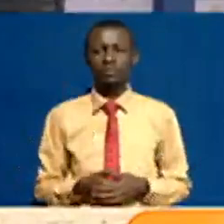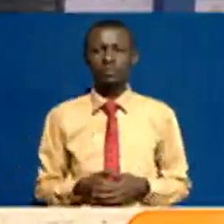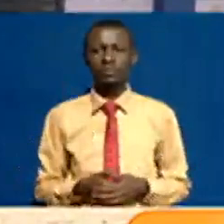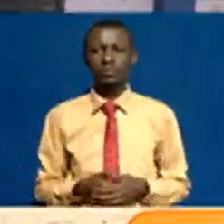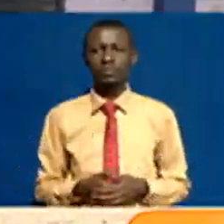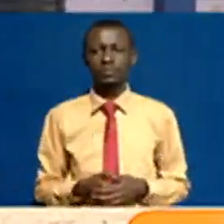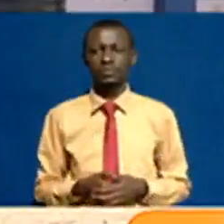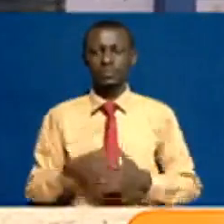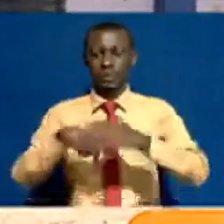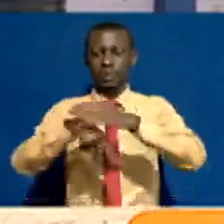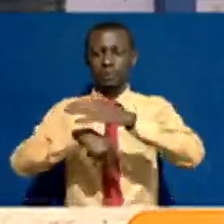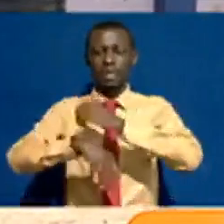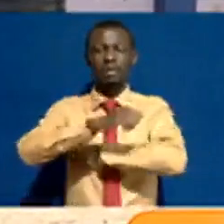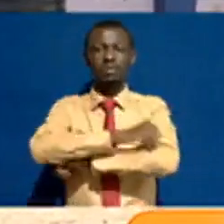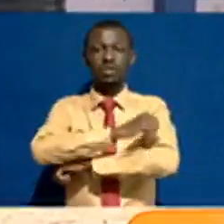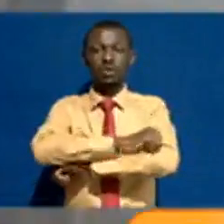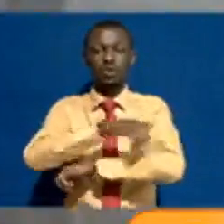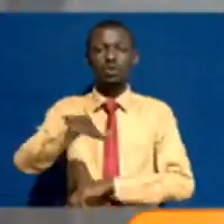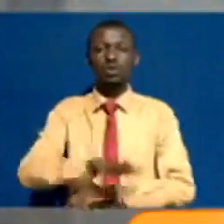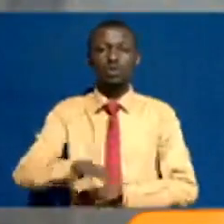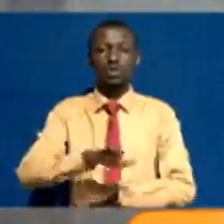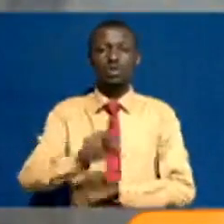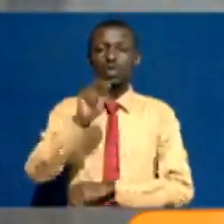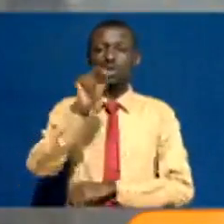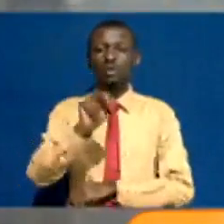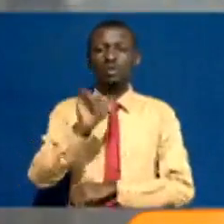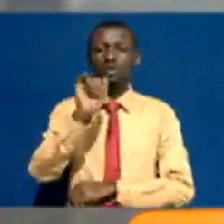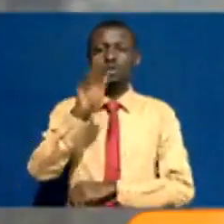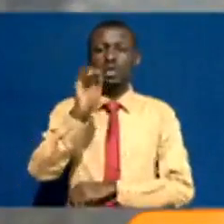Katika shule ya msingi ya Nyamasawe ni ubunge la Nyando, kaunti ya Kisumu,